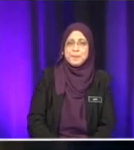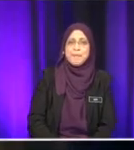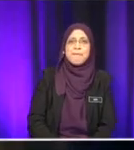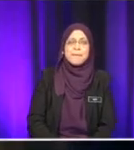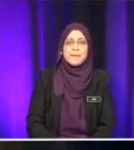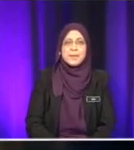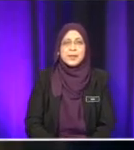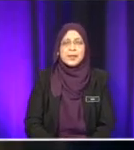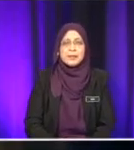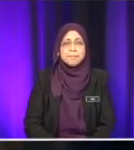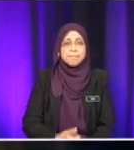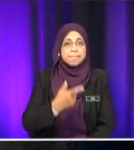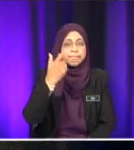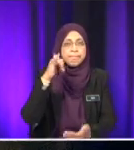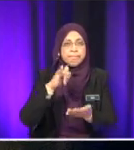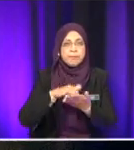percintaan itu